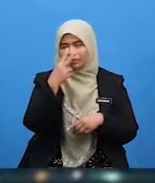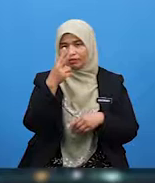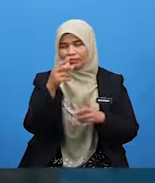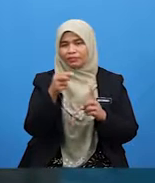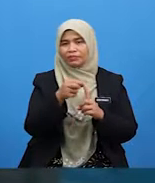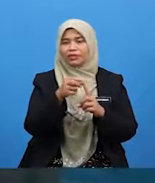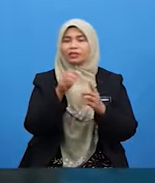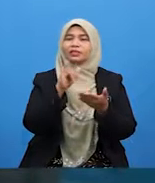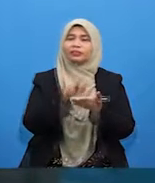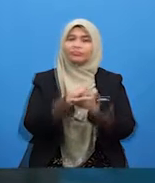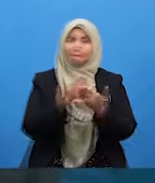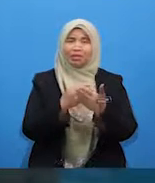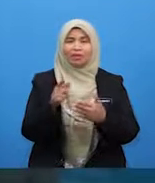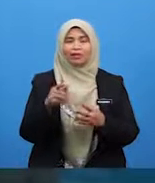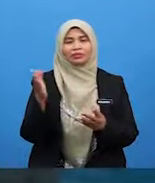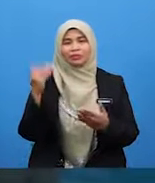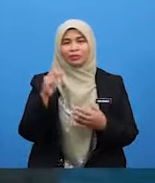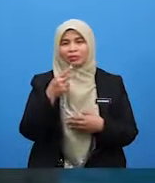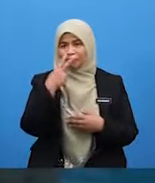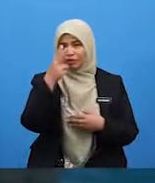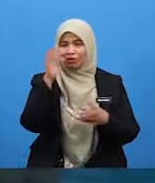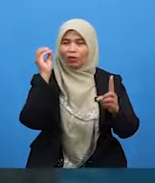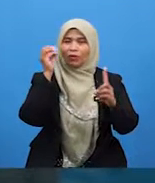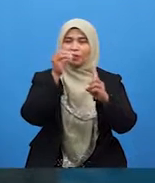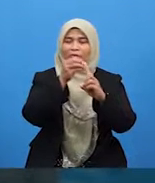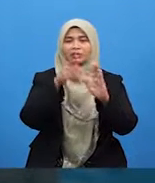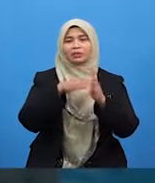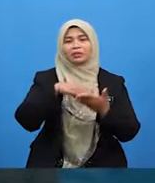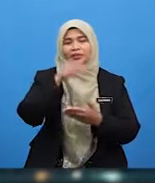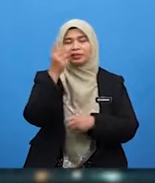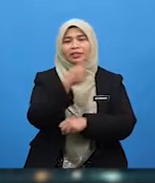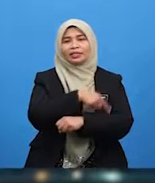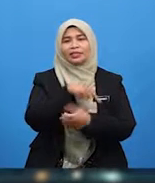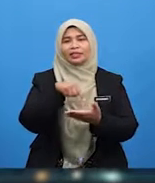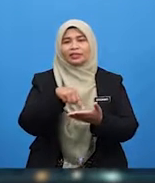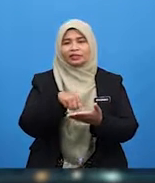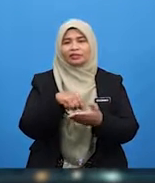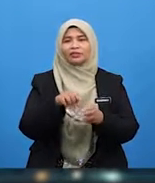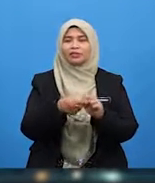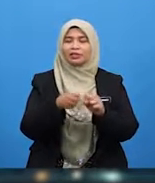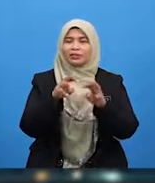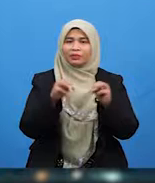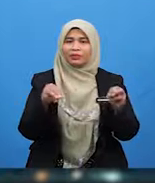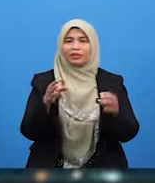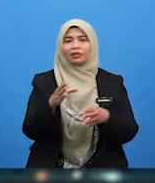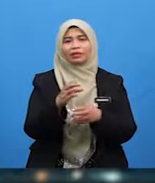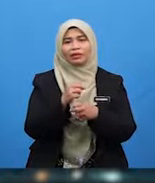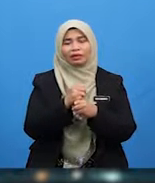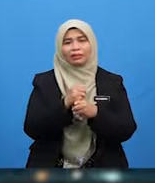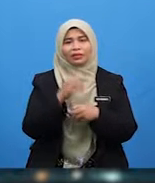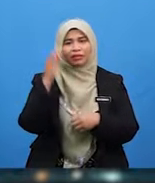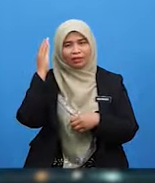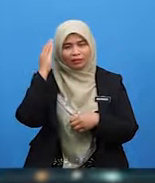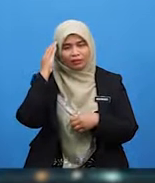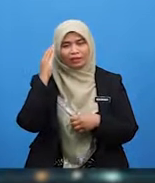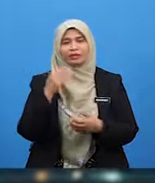itu. Baiklah, jom kita lihat dahulu objektif pembelajaran hari ini agar murid-murid dapat mengenal pasti apa